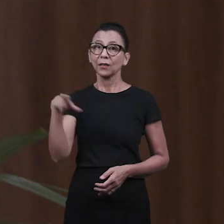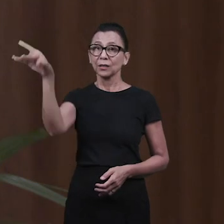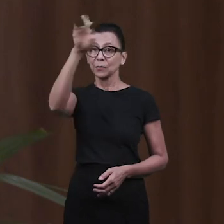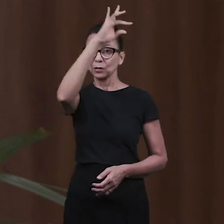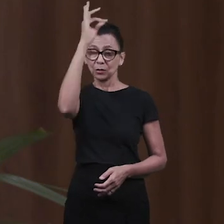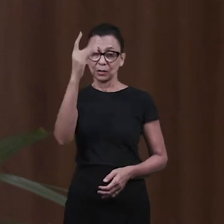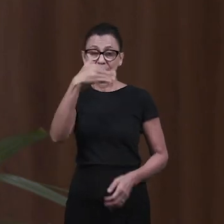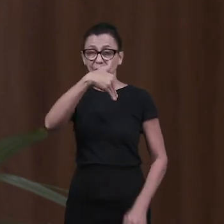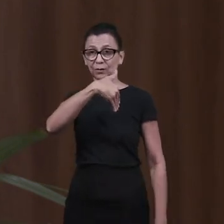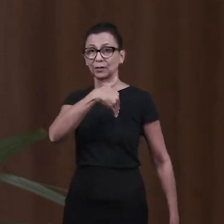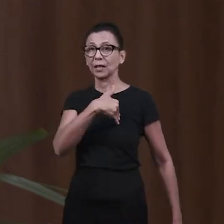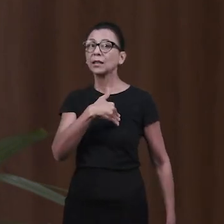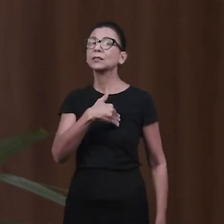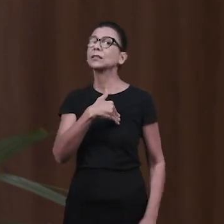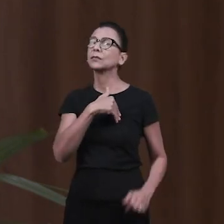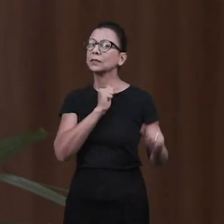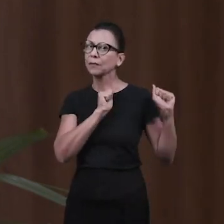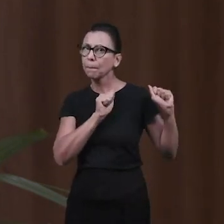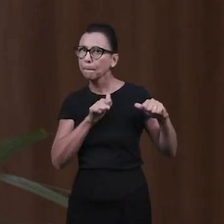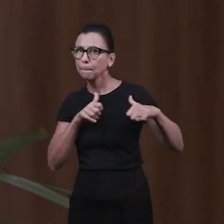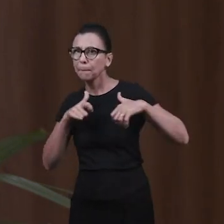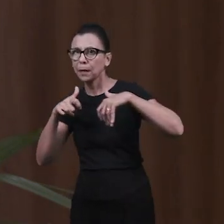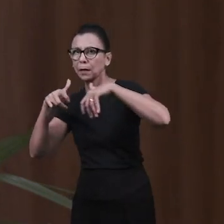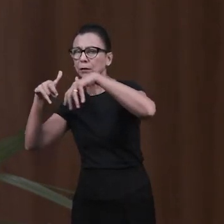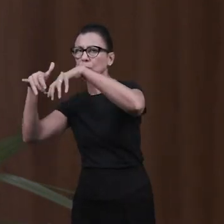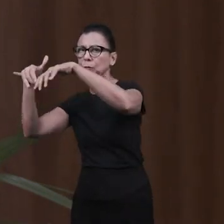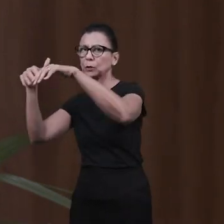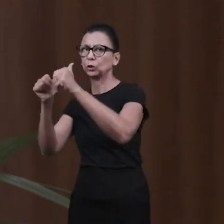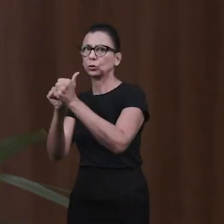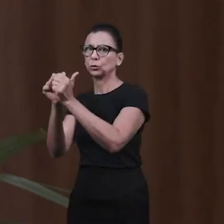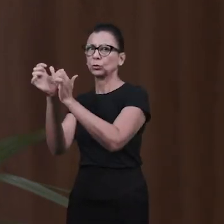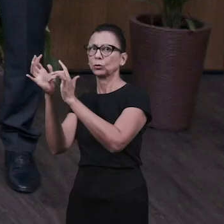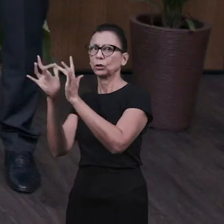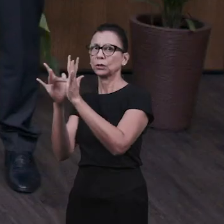le Seigneur Jésus dans l'enlèvement de l'Église.